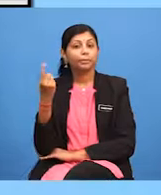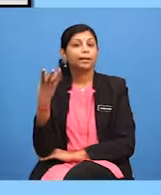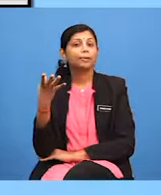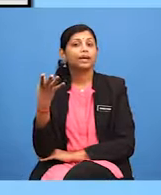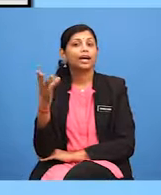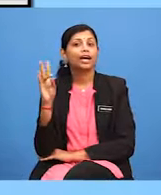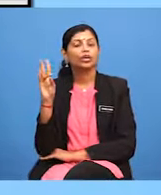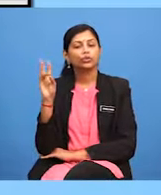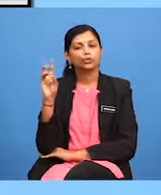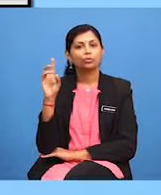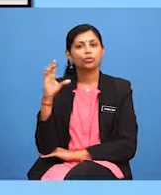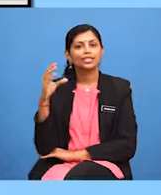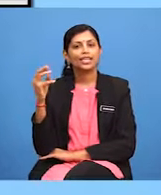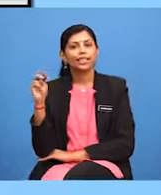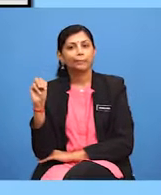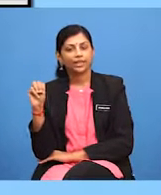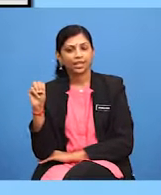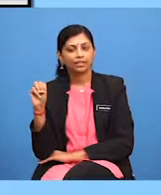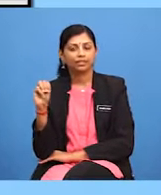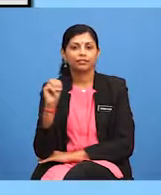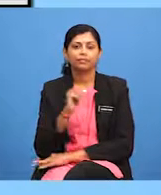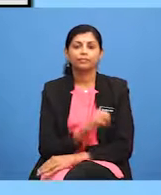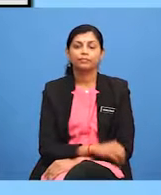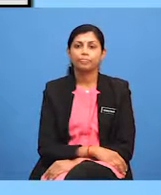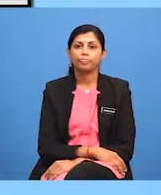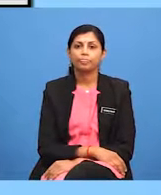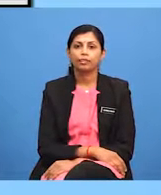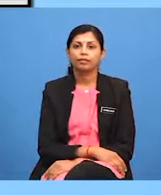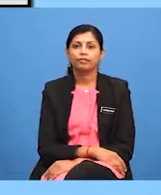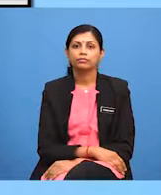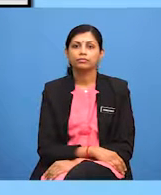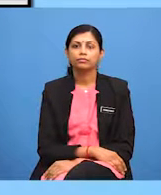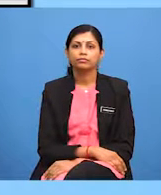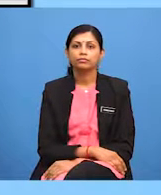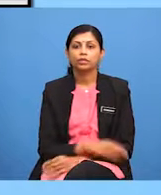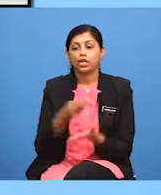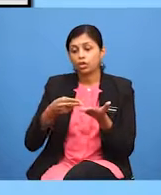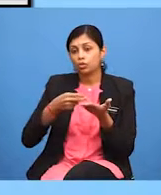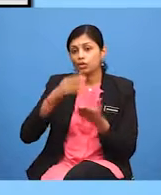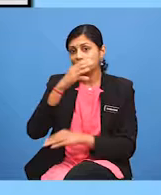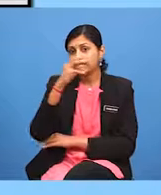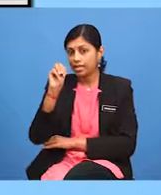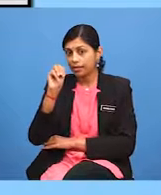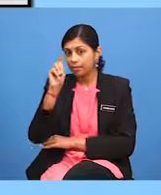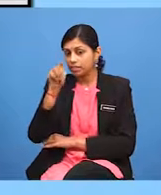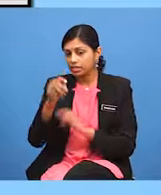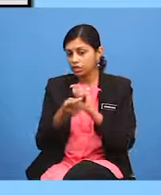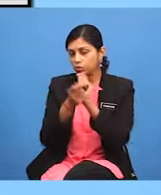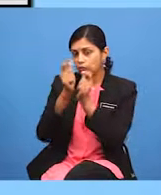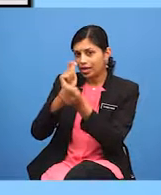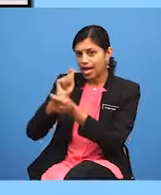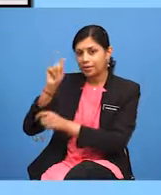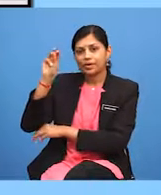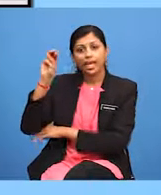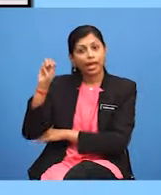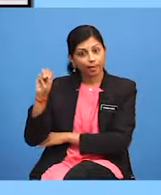70 cm. Unit sentimeter perlu ditukarkan kepada